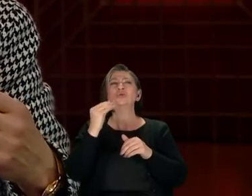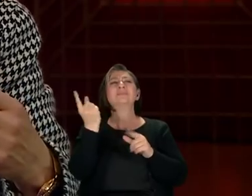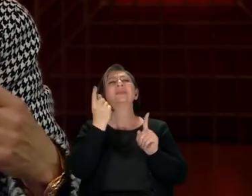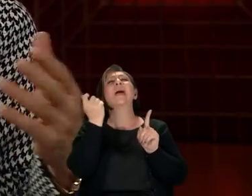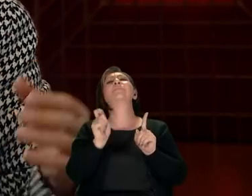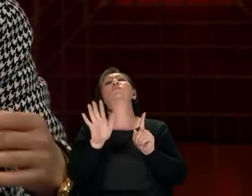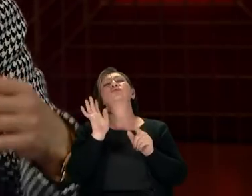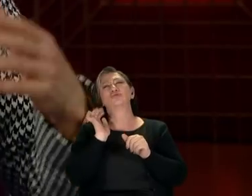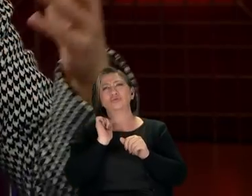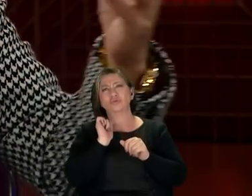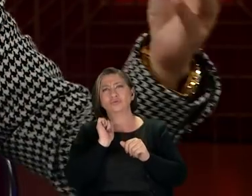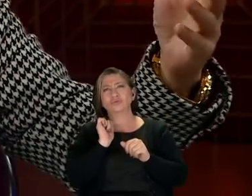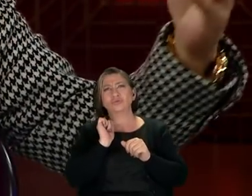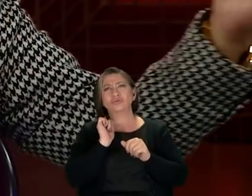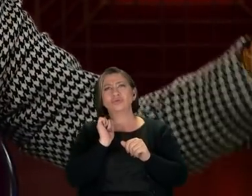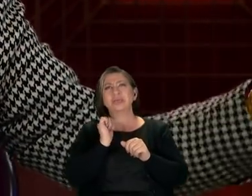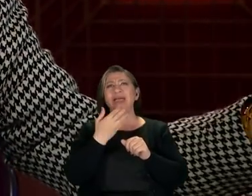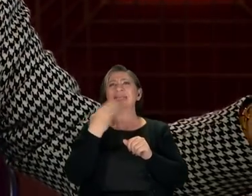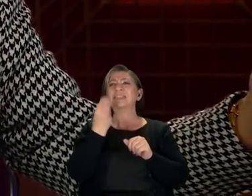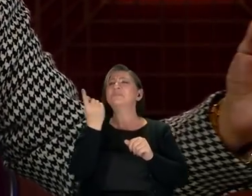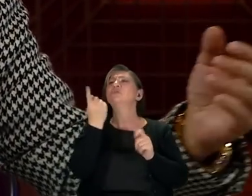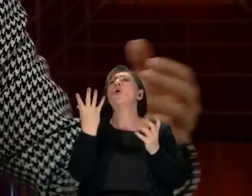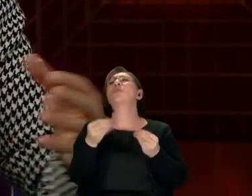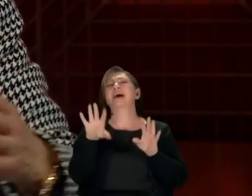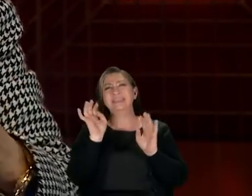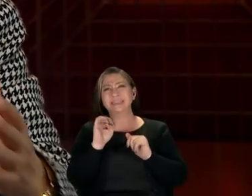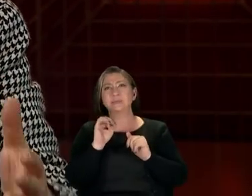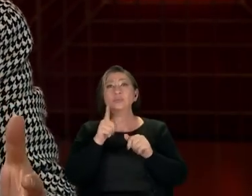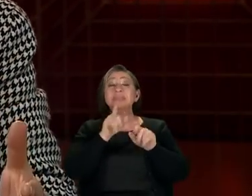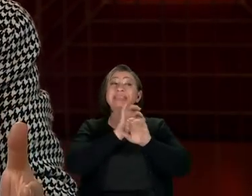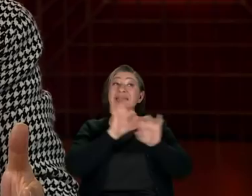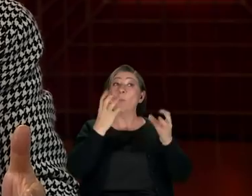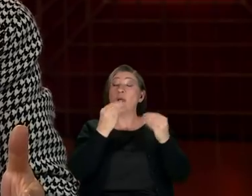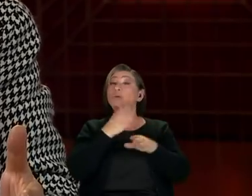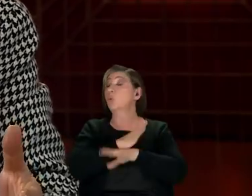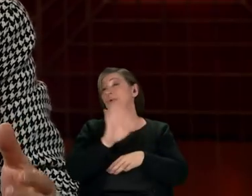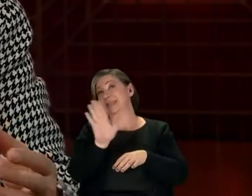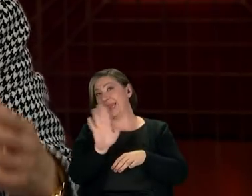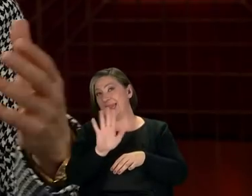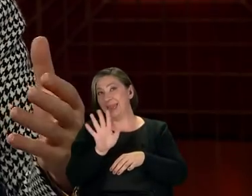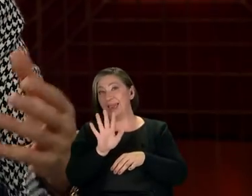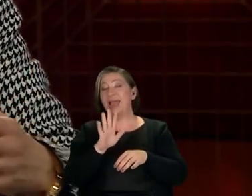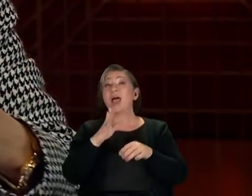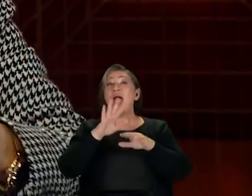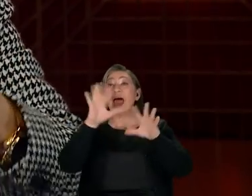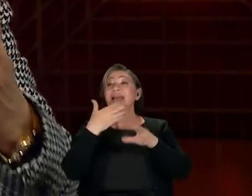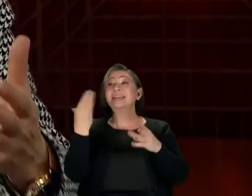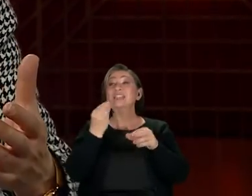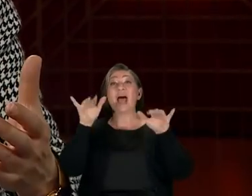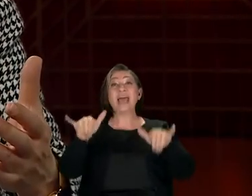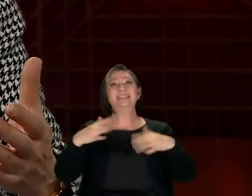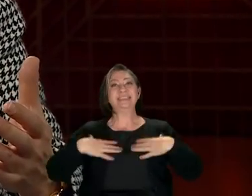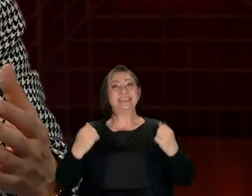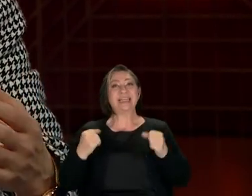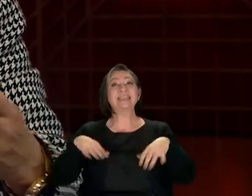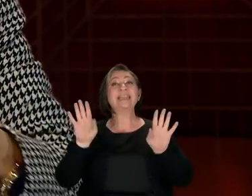şey yapmıyormuş efendim. İşte gençlere bir şey yapmıyormuş. Bir kere bu tam olarak doğru değil. Çünkü her genç aynı sağlıkta